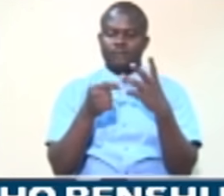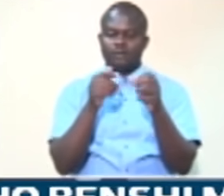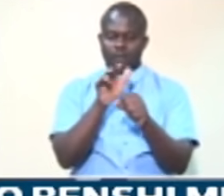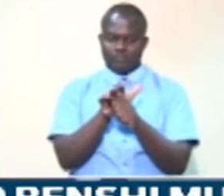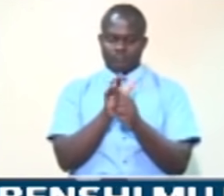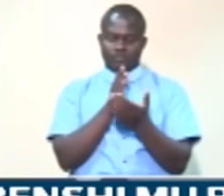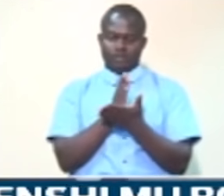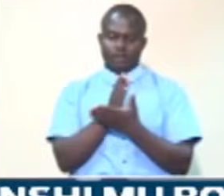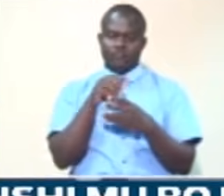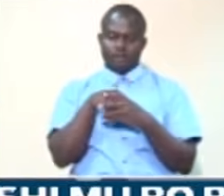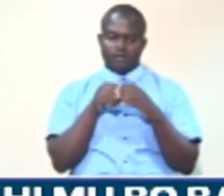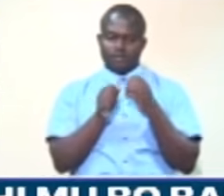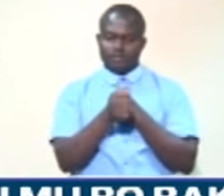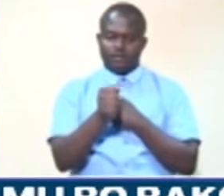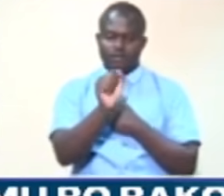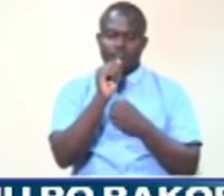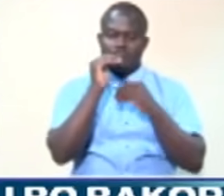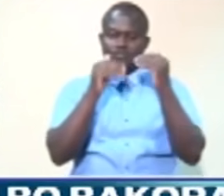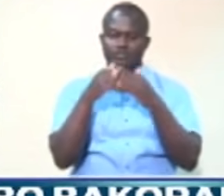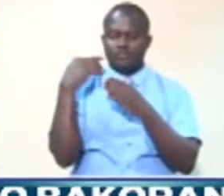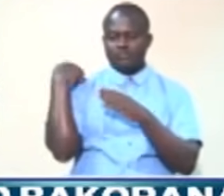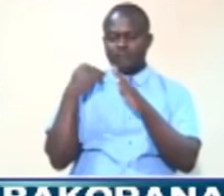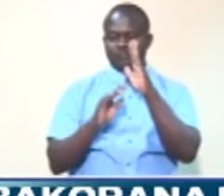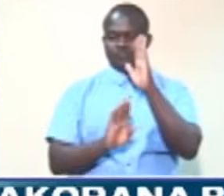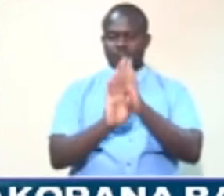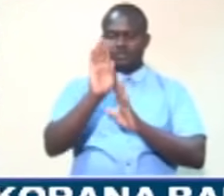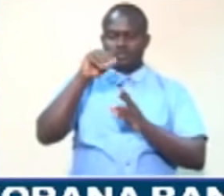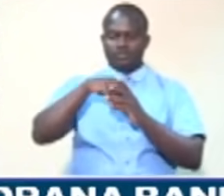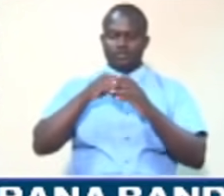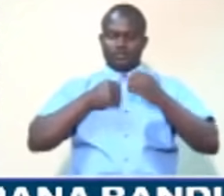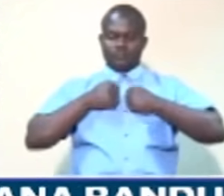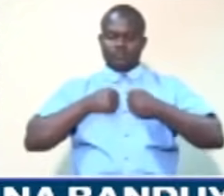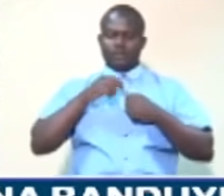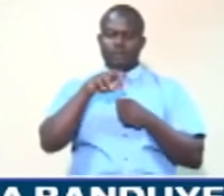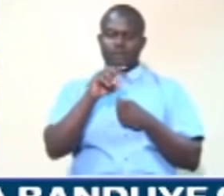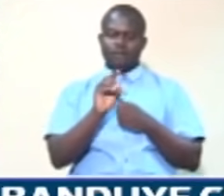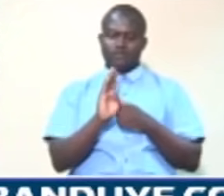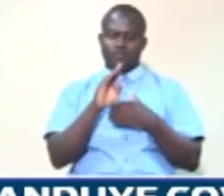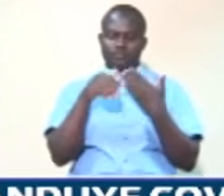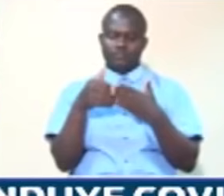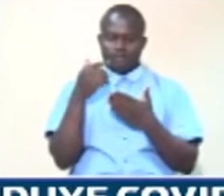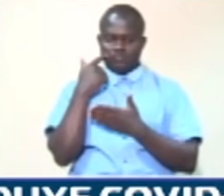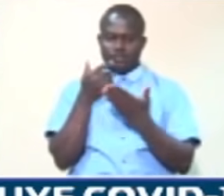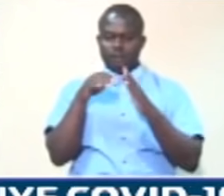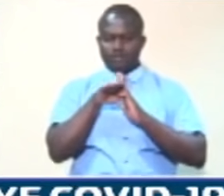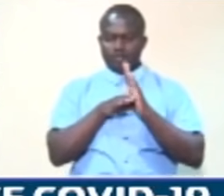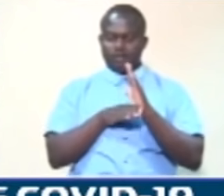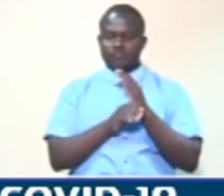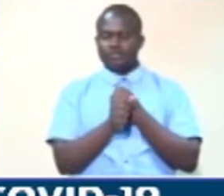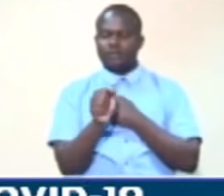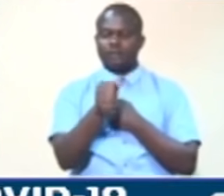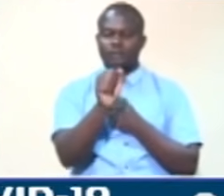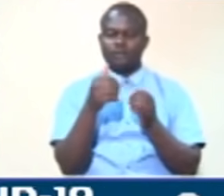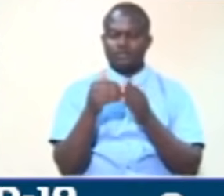Gloria. Nibyo mu bukerarugendo rero rwego rushinzwe iterambere mu Rwanda RDB rwo rwavuze ko gahunda yo gutembereza ba mukerarugendo